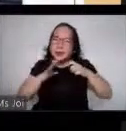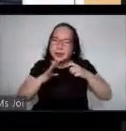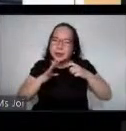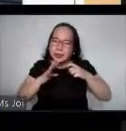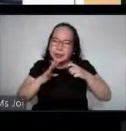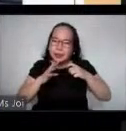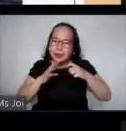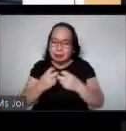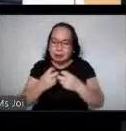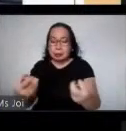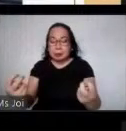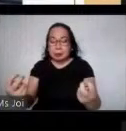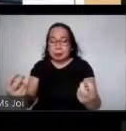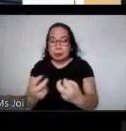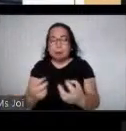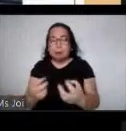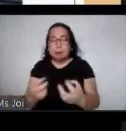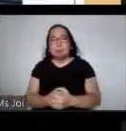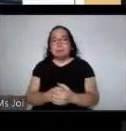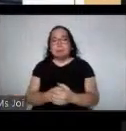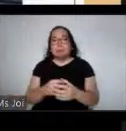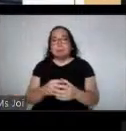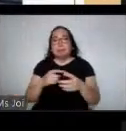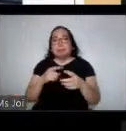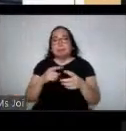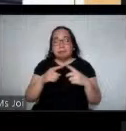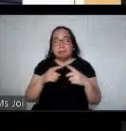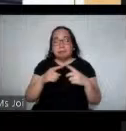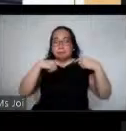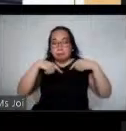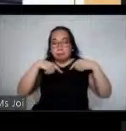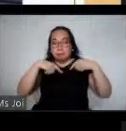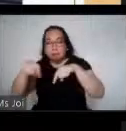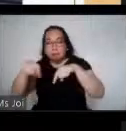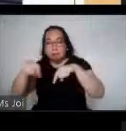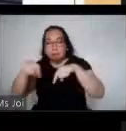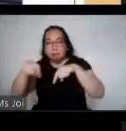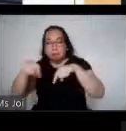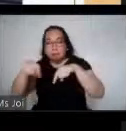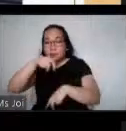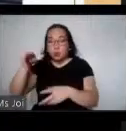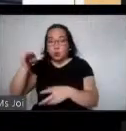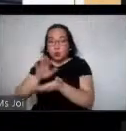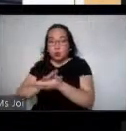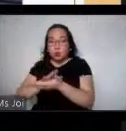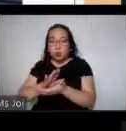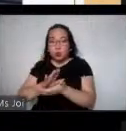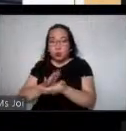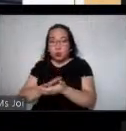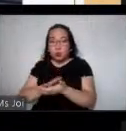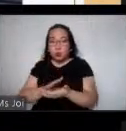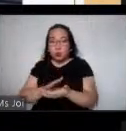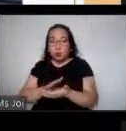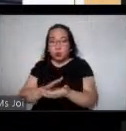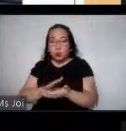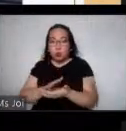So, pagpunta ni Teacher Pina sa school, ulat siya, ang laki-laki ng backlog niya,